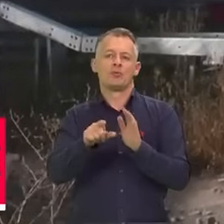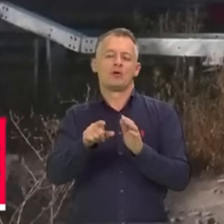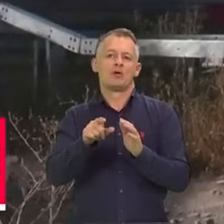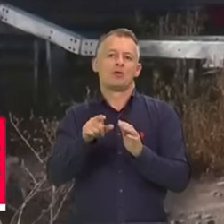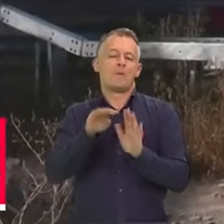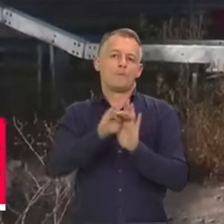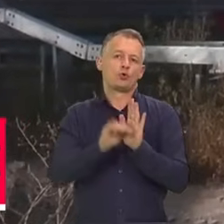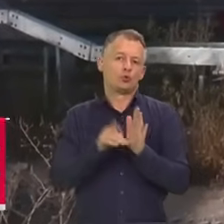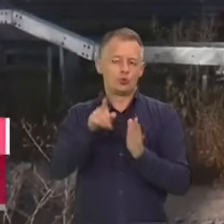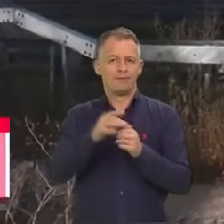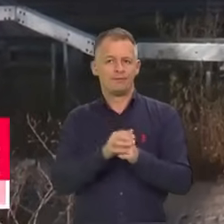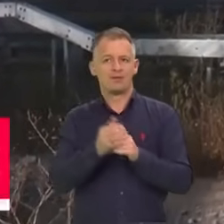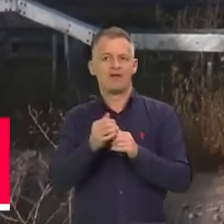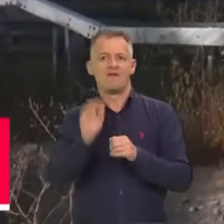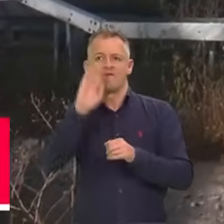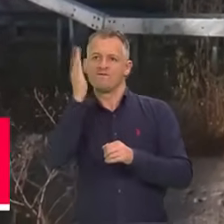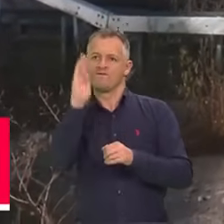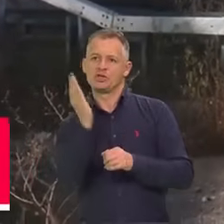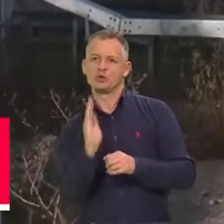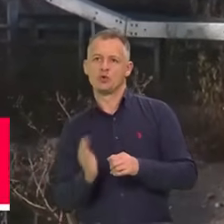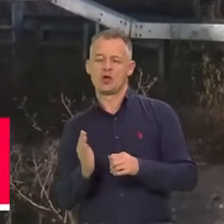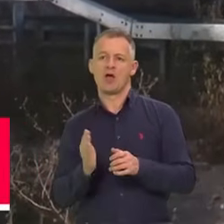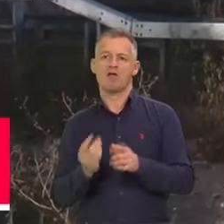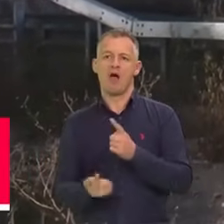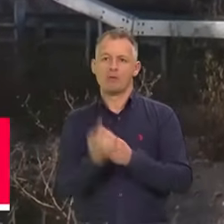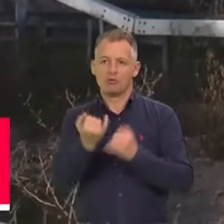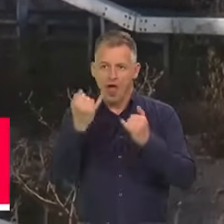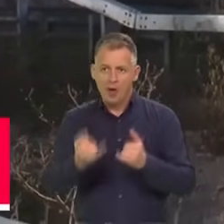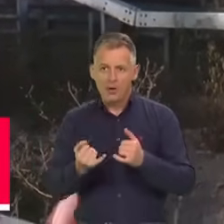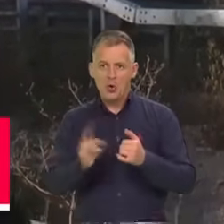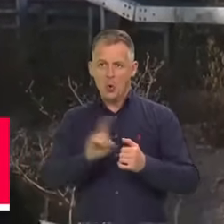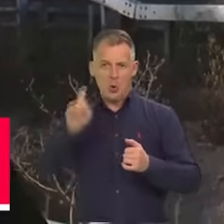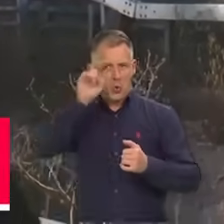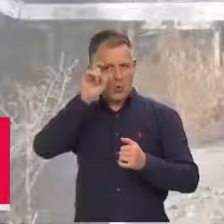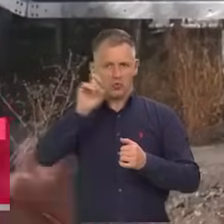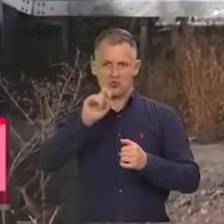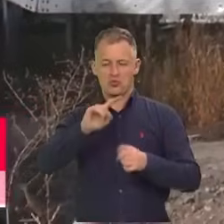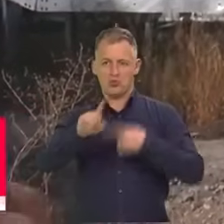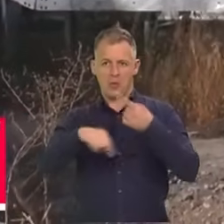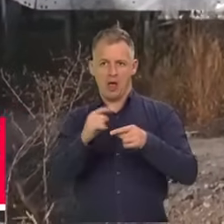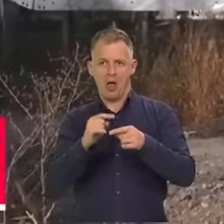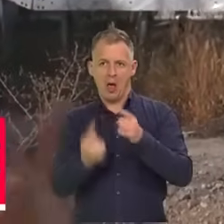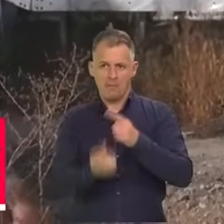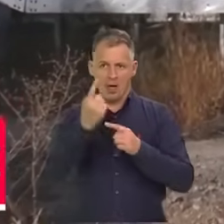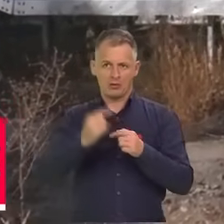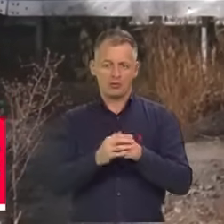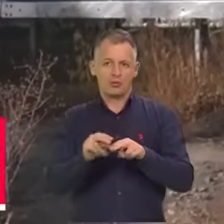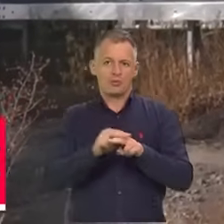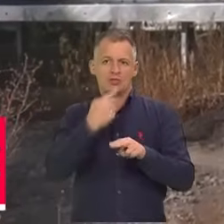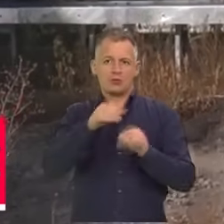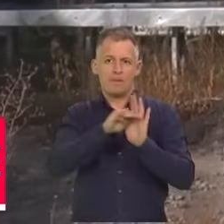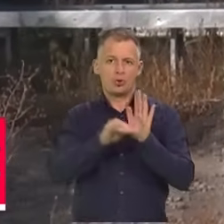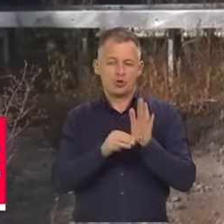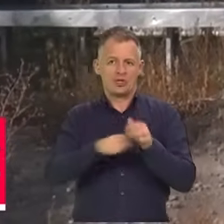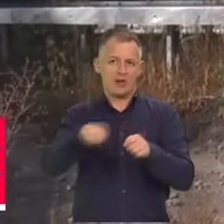Fisurile pe care sunt acum, credem că nu vor apări ulterior. Conform cu procedura de revediere,